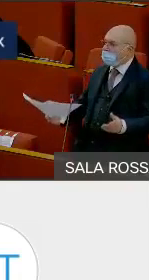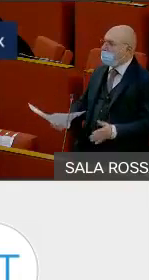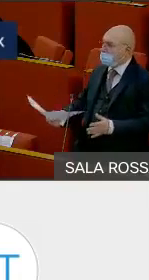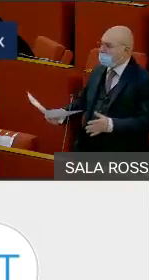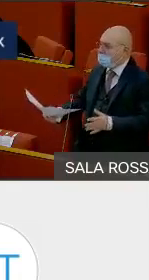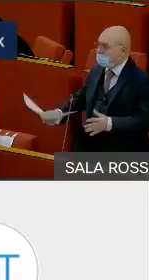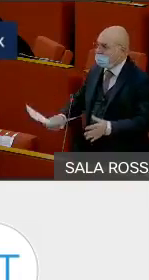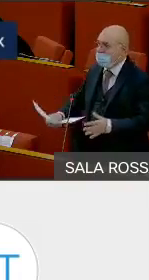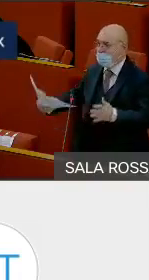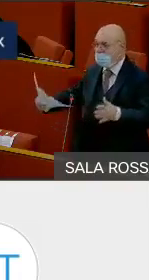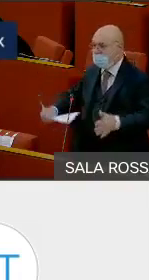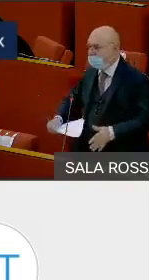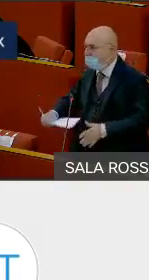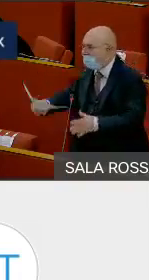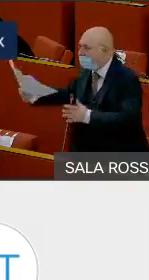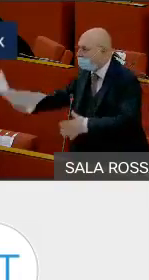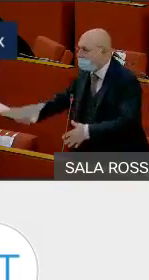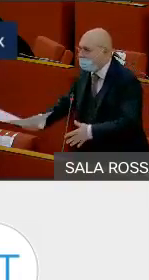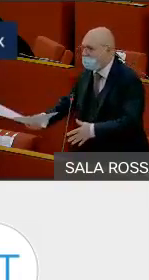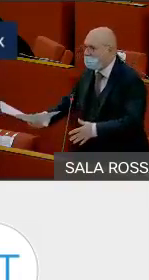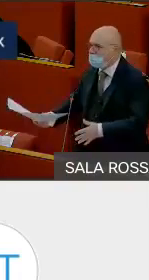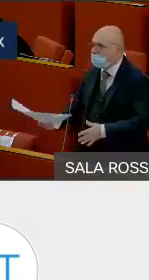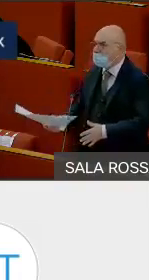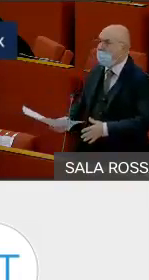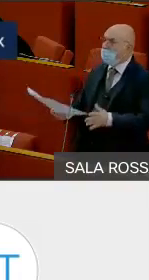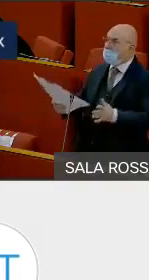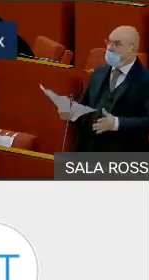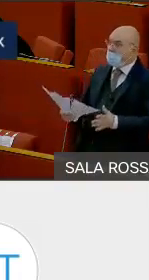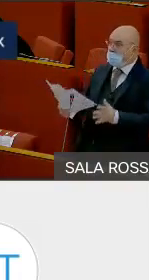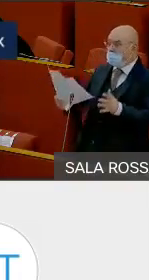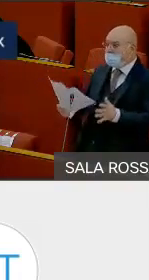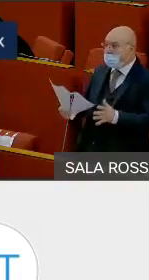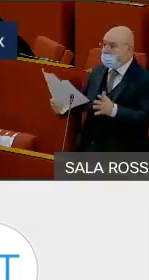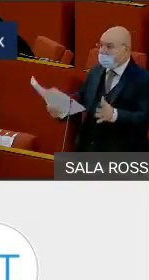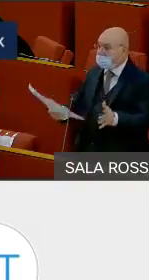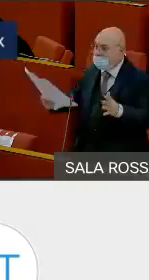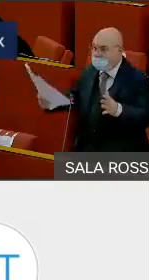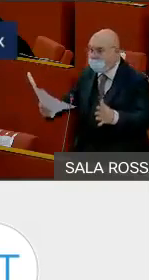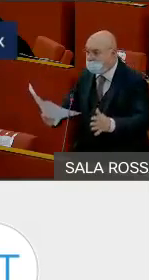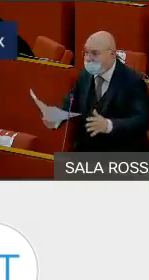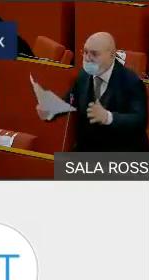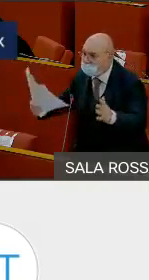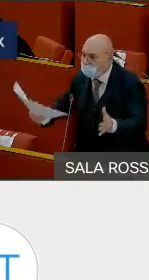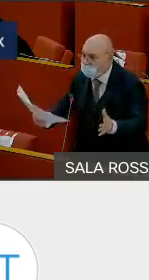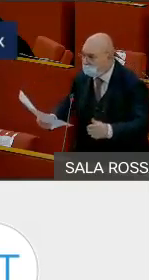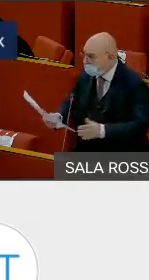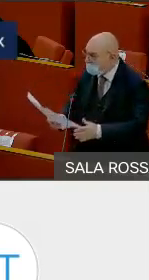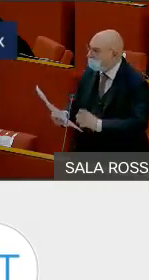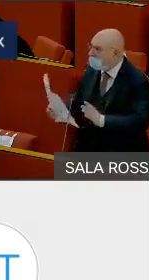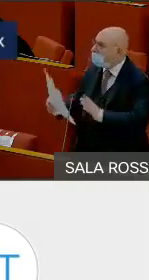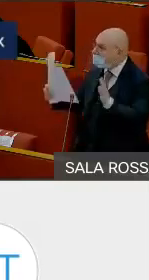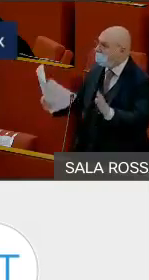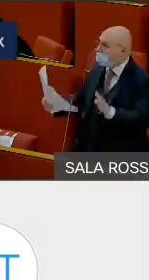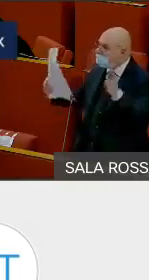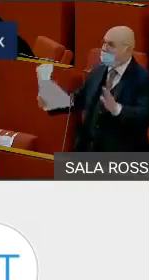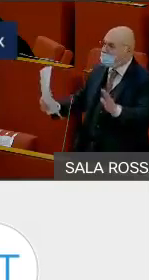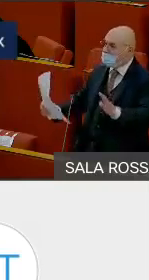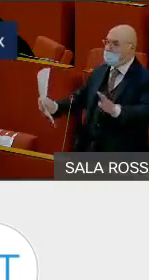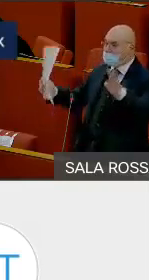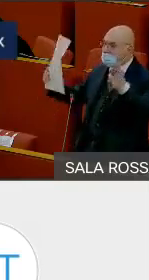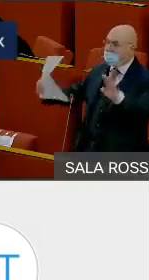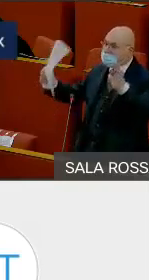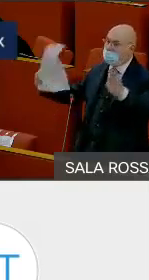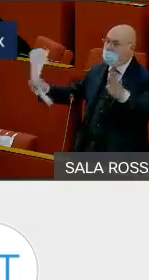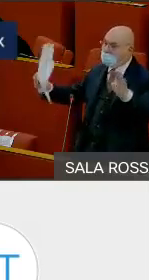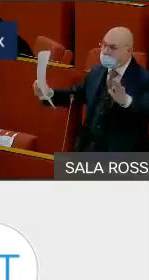poter far vedere ai miei figli ai nipoti se ne avrò e poterli guardare correttamente negli occhi e dire io ho fatto in modo che